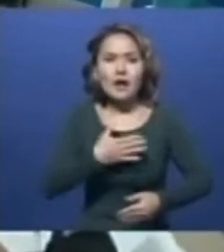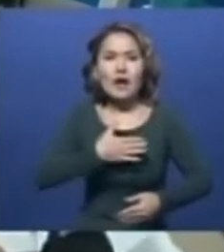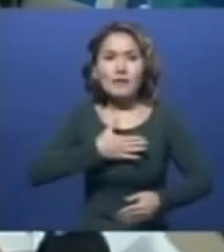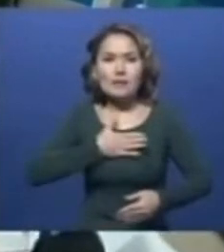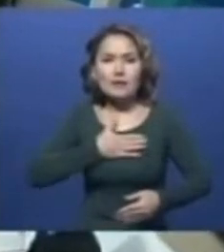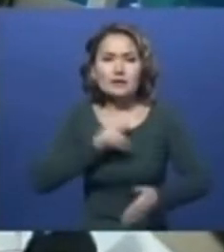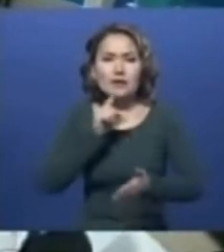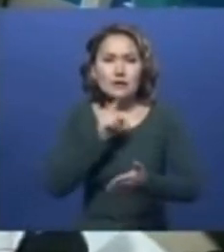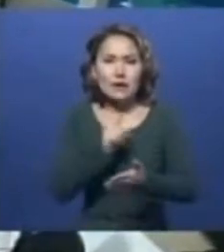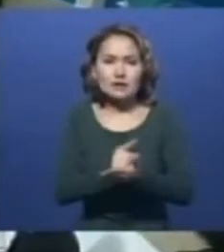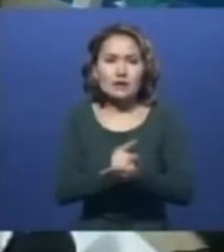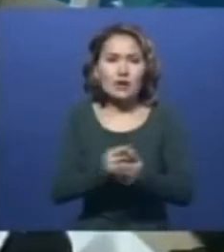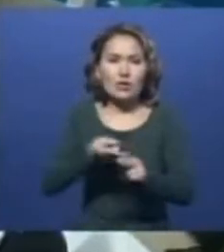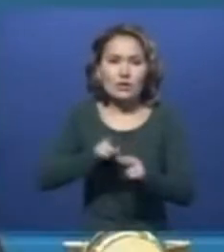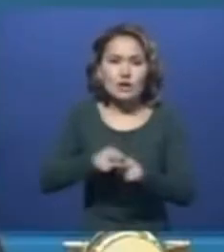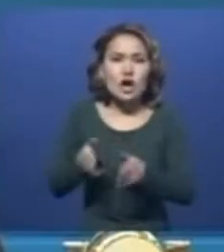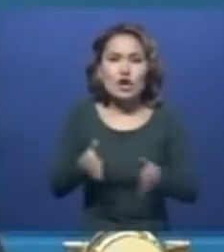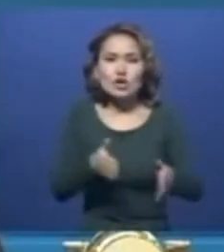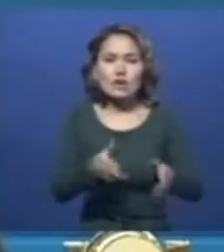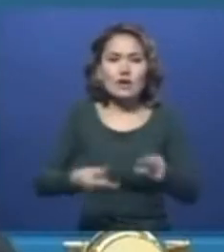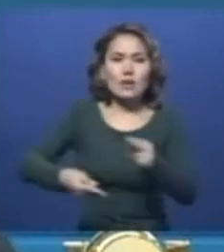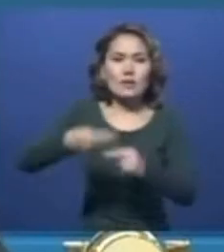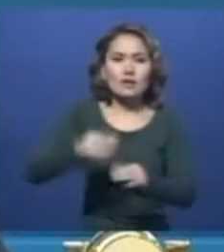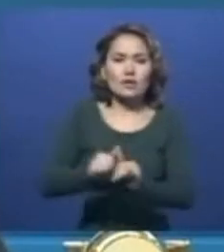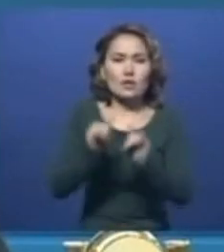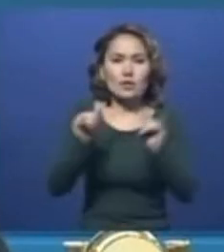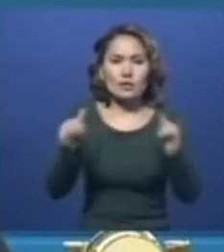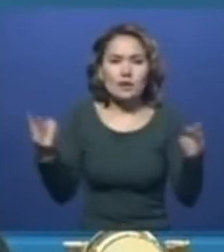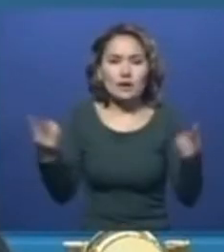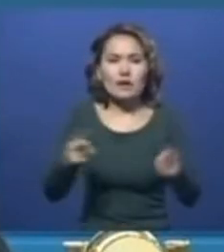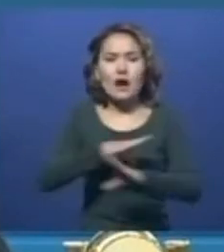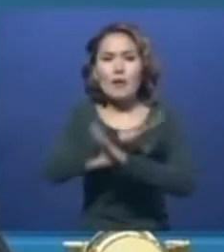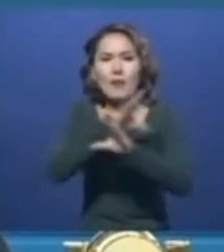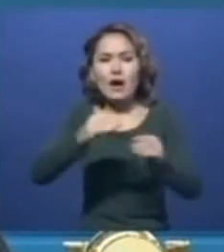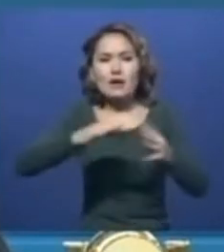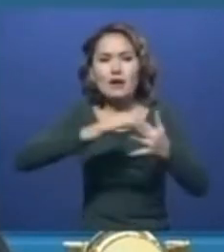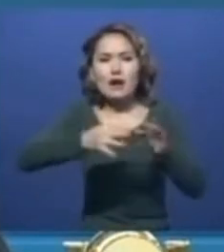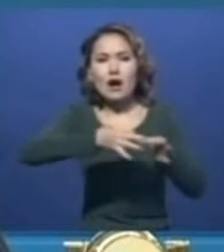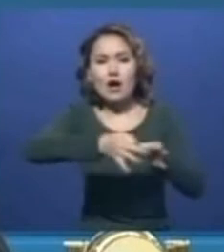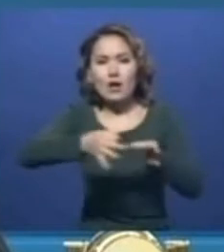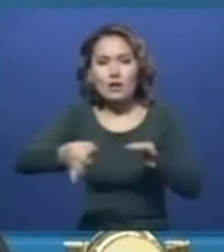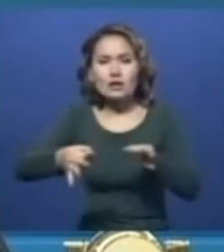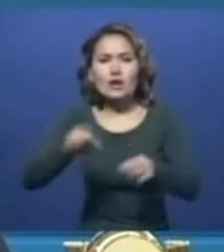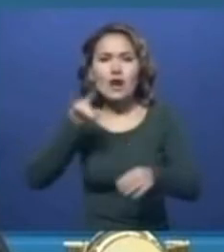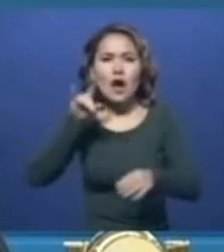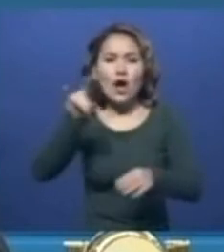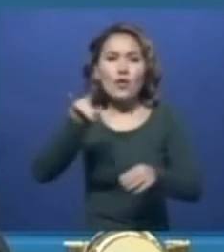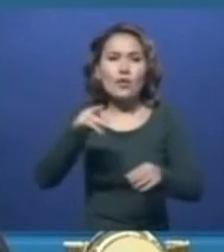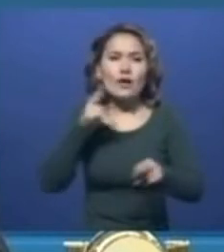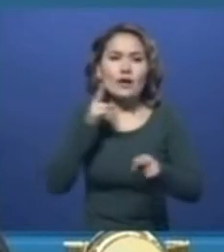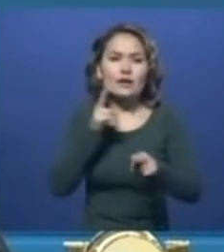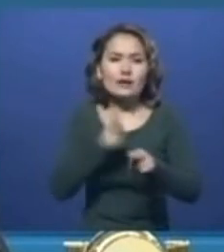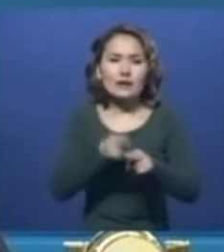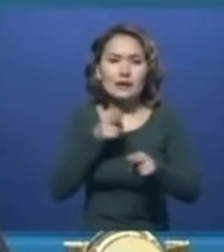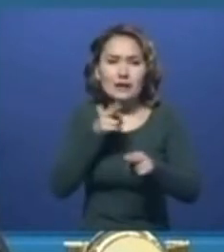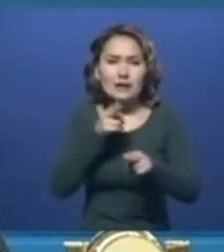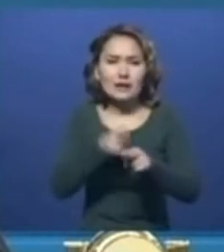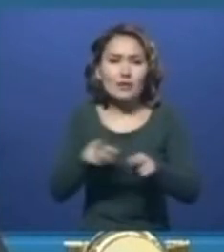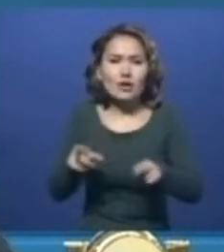тірліктің қайнар көзі болып саналады. Барлық аймақтар темір жолмен, тас жолмен, әуе жолымен өзара тығыз байланысу